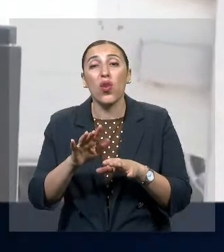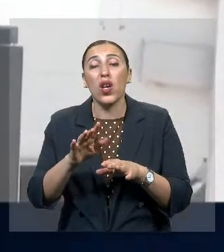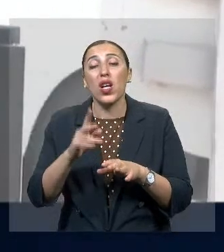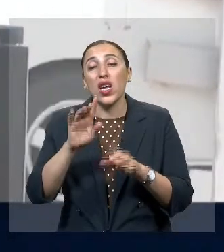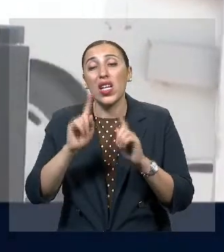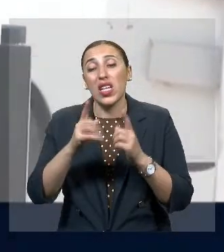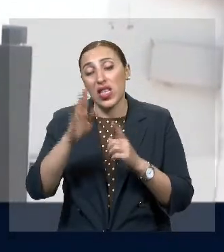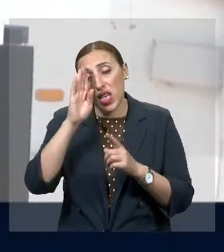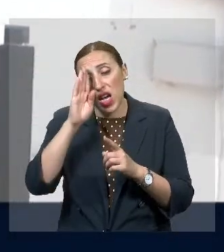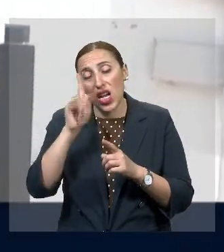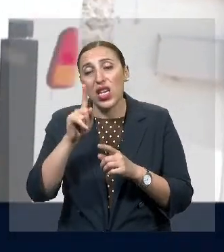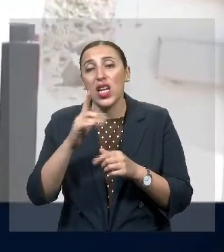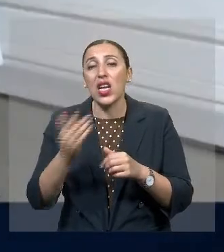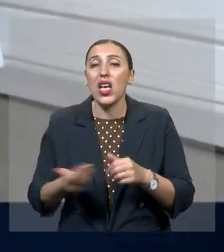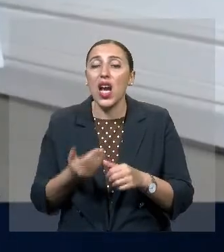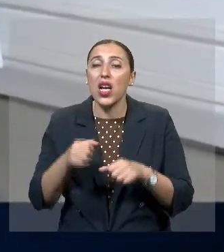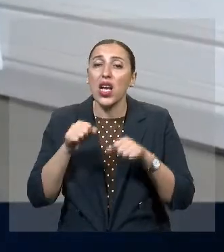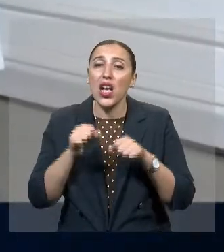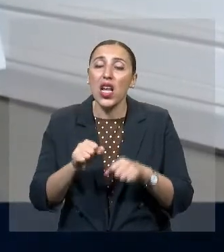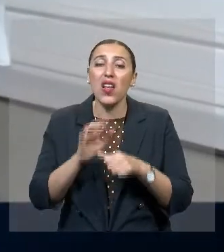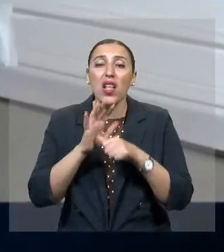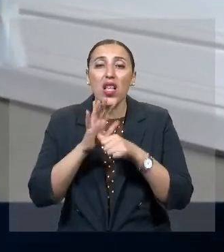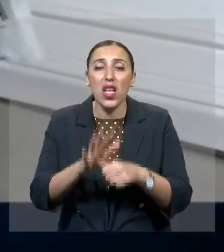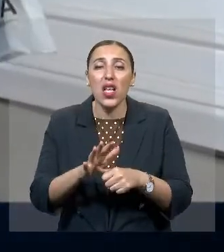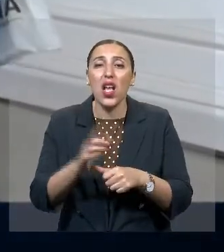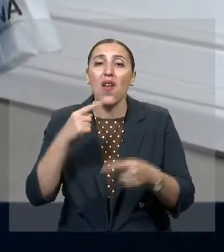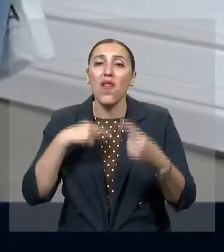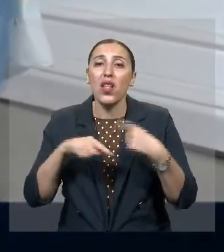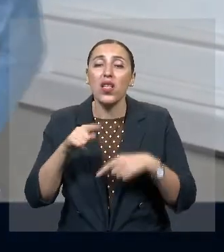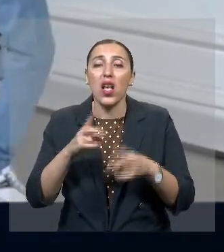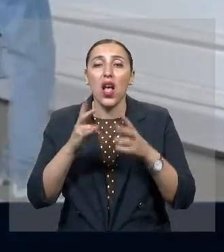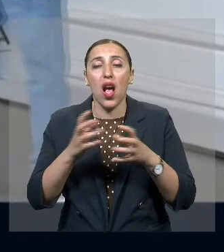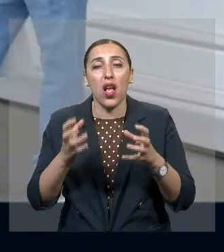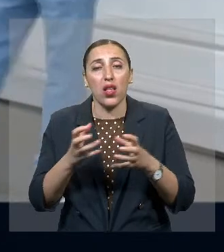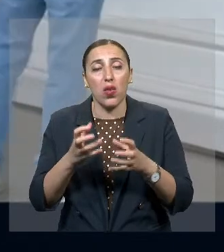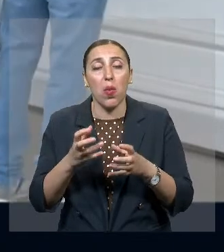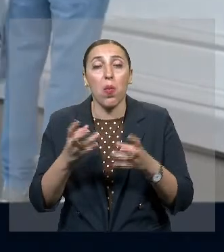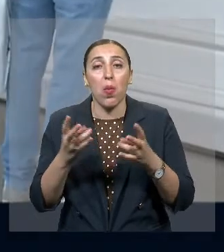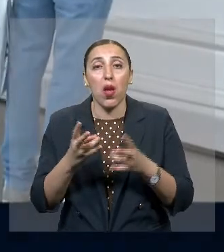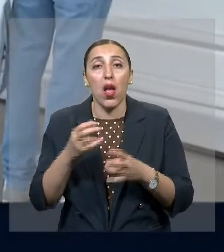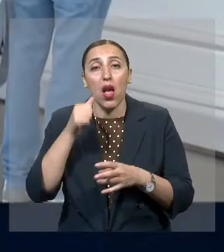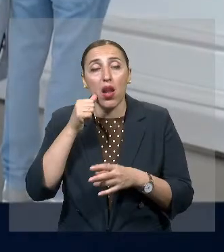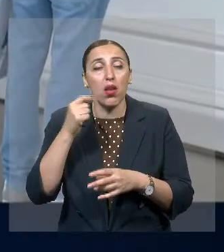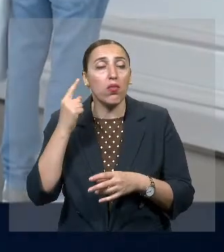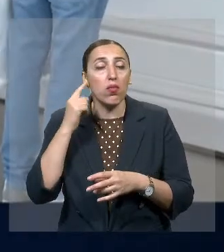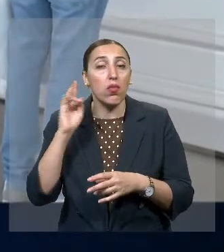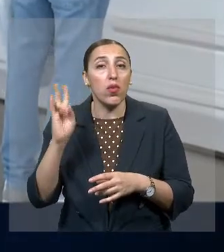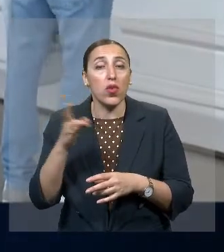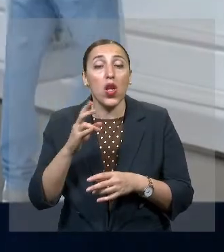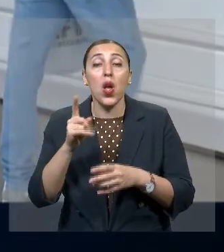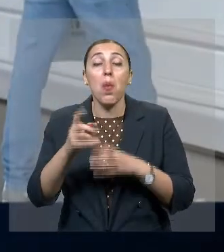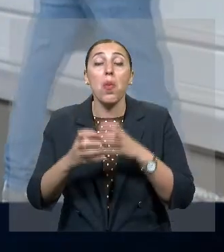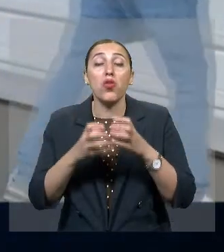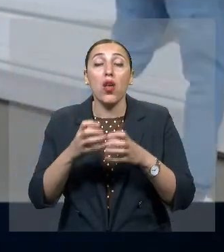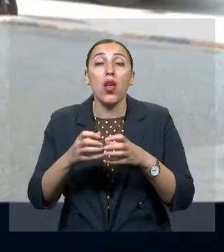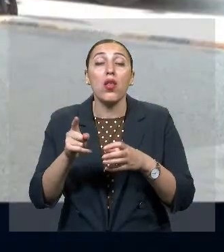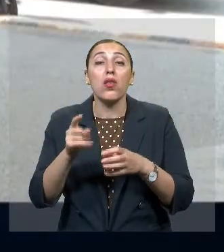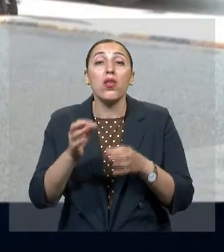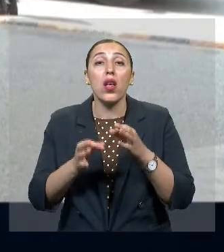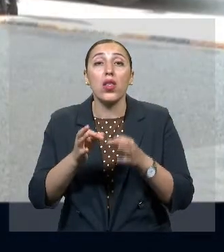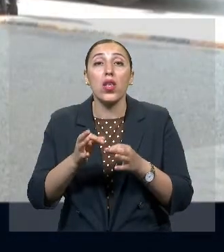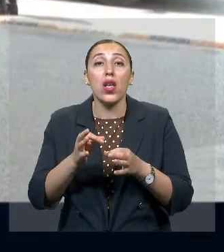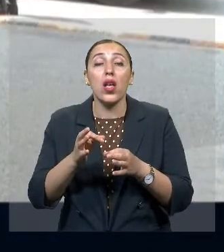են գերեվարվածների կյանքի իրավունքն ու ֆիզիկական անվտանգությունը։ Երեկ էլ հայտնի դարձավ, որ միջազգային դատարանը մերժել է